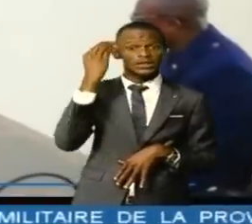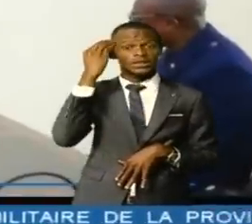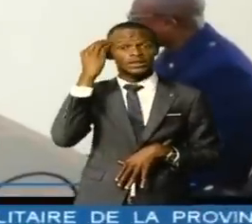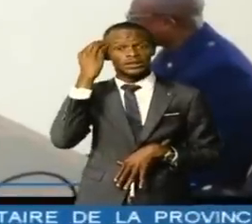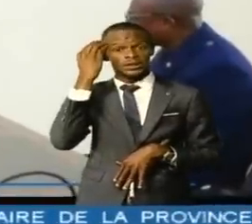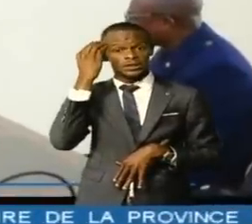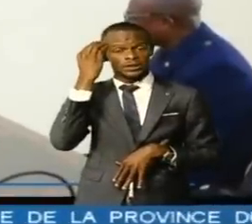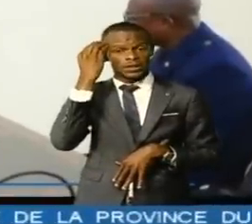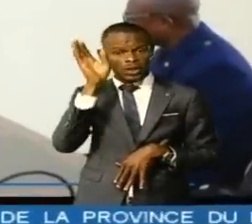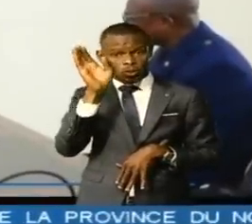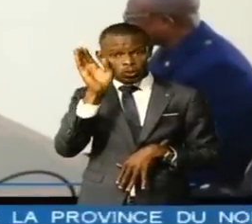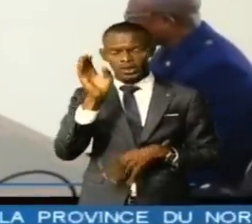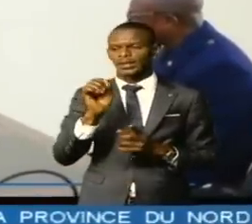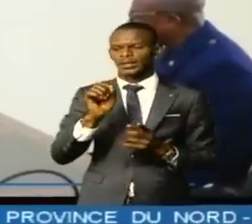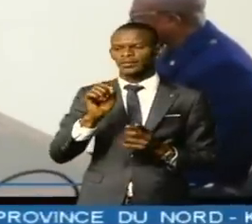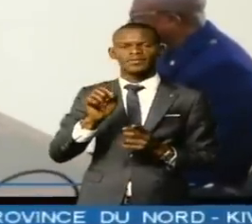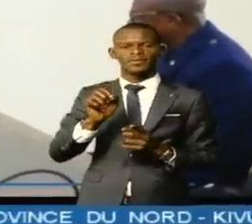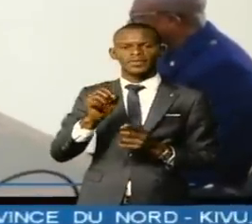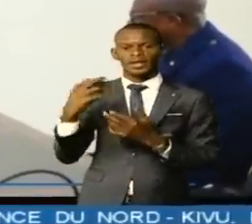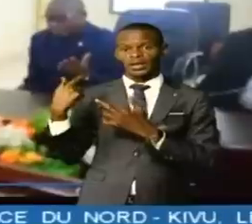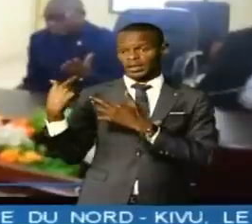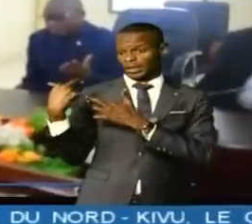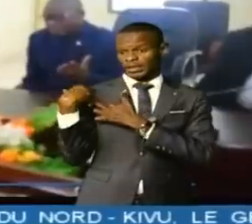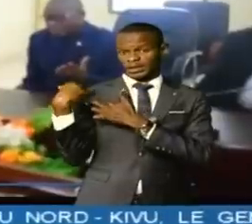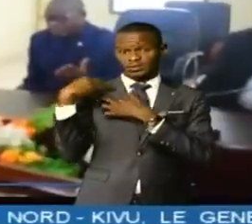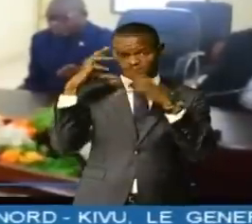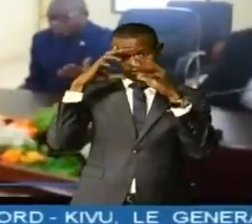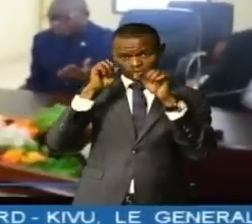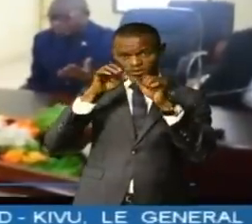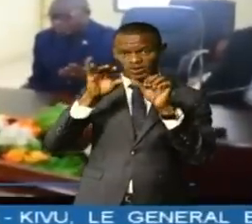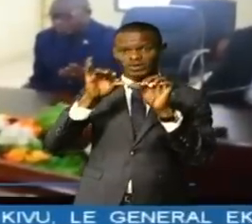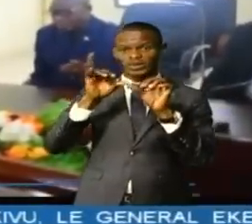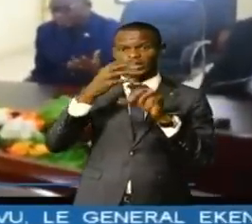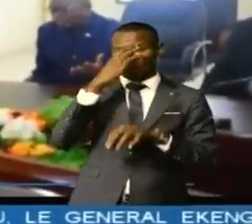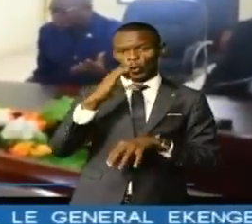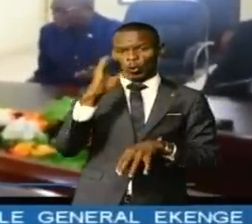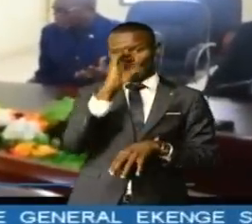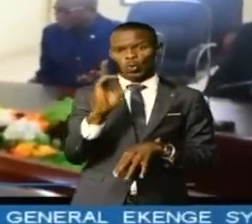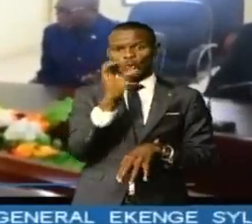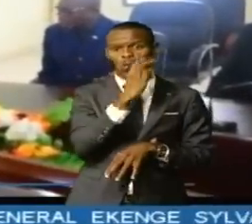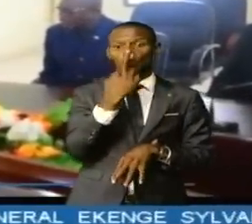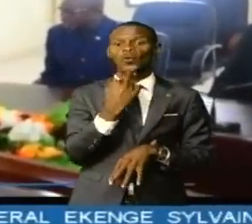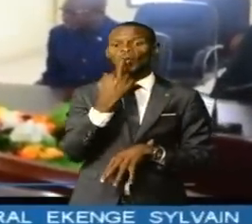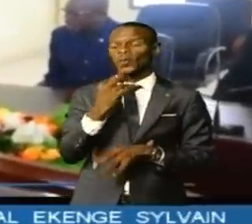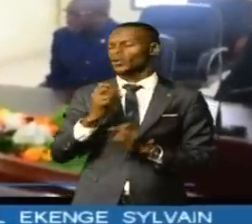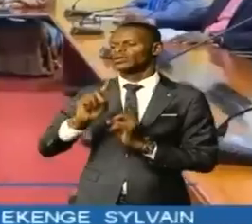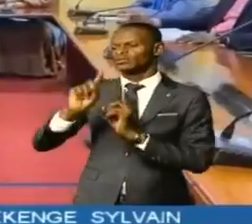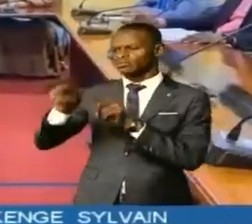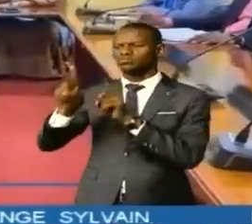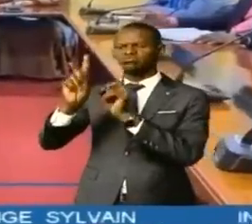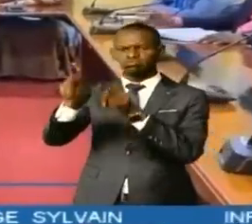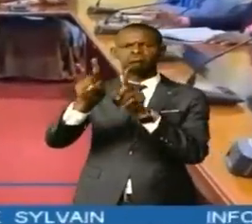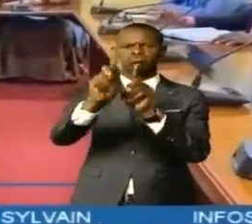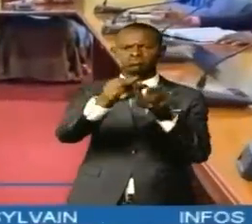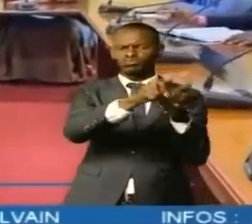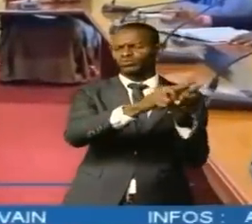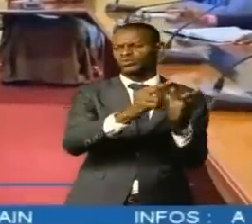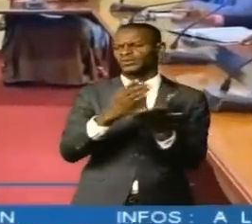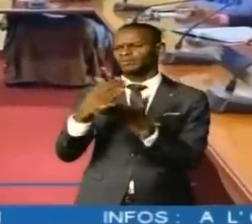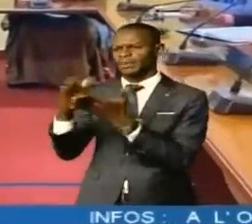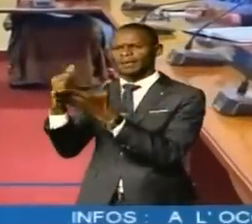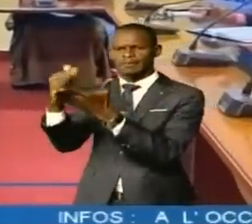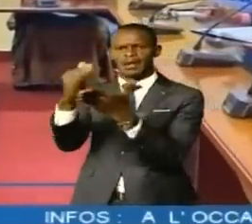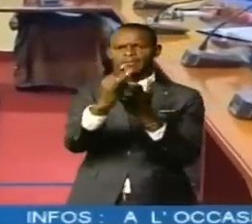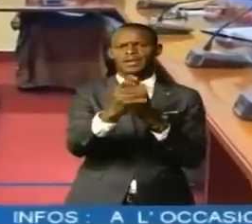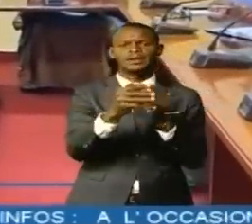le fonctionnement de la Croix-Rouge dans ces parties du pays afin de rectifier le tir et apporter des solutions idoines pour doter la RDC